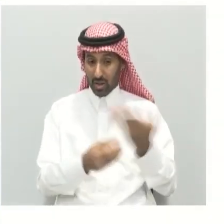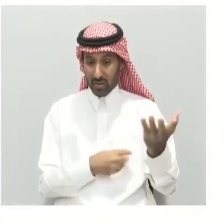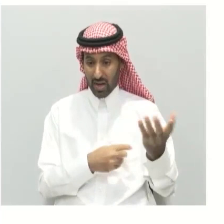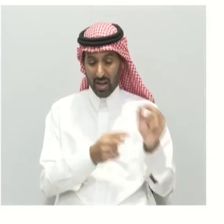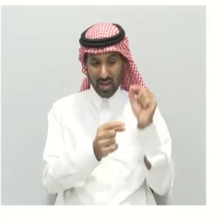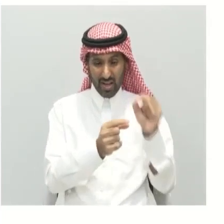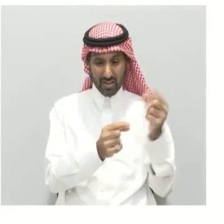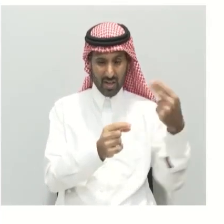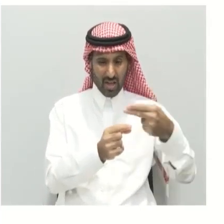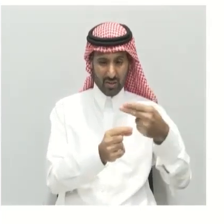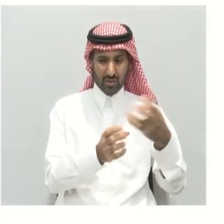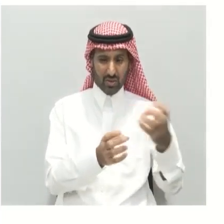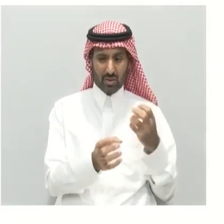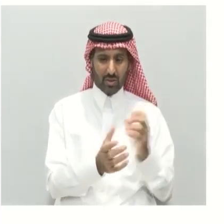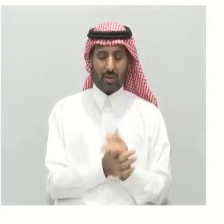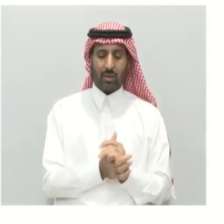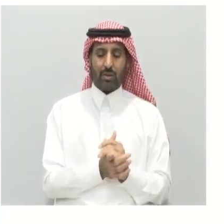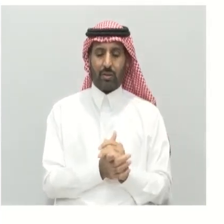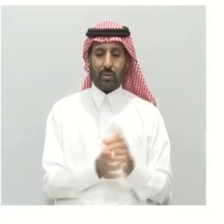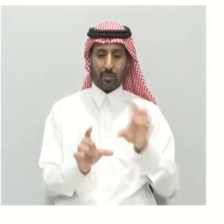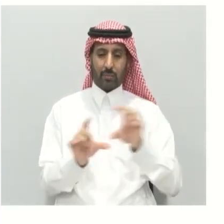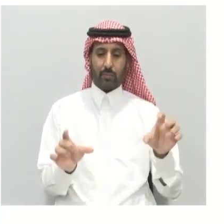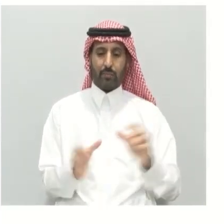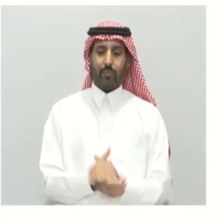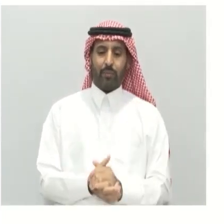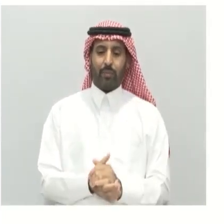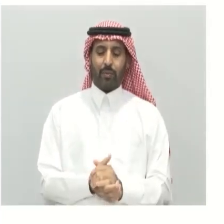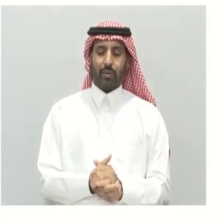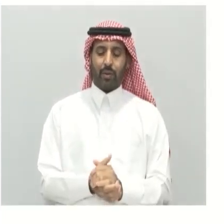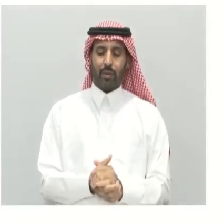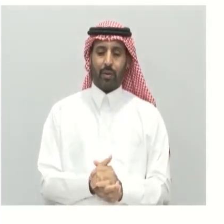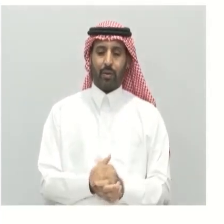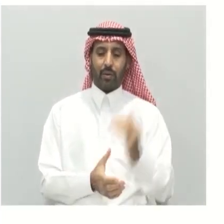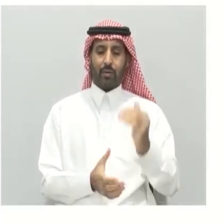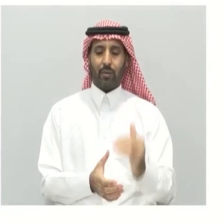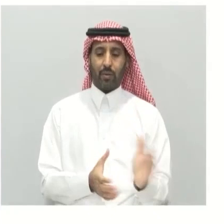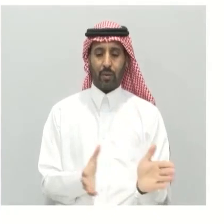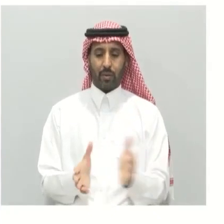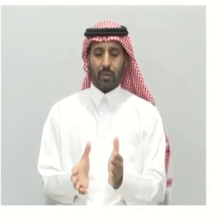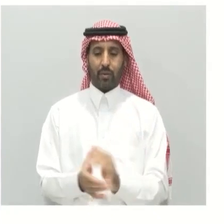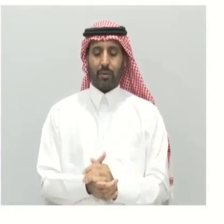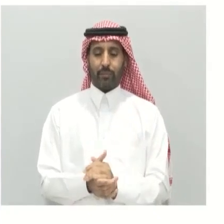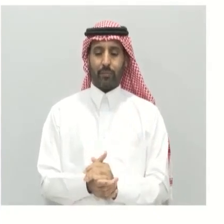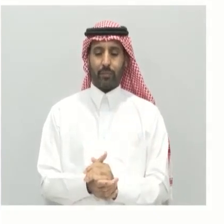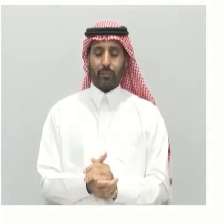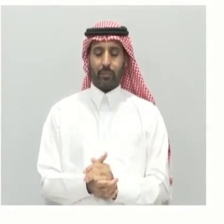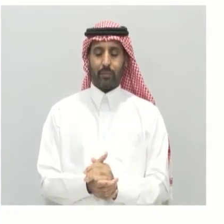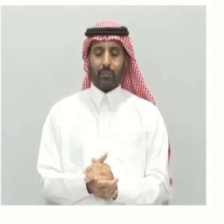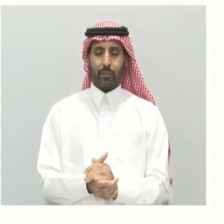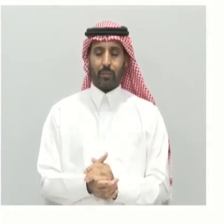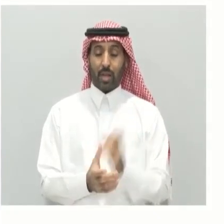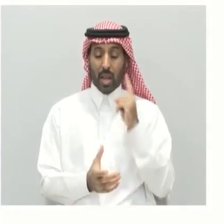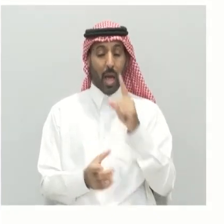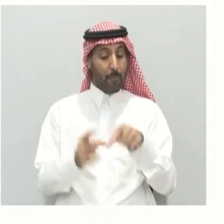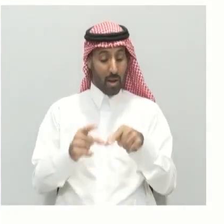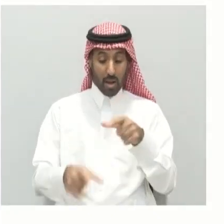هي الهيدروجين في هذه المعادله كذلك يحتاج منك ايش يحتاج منك